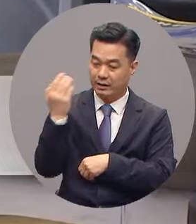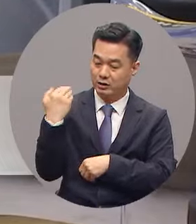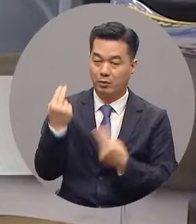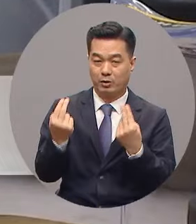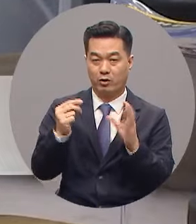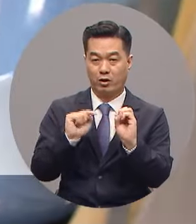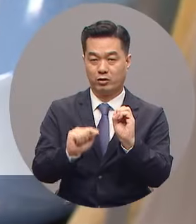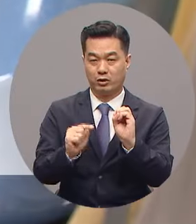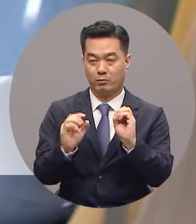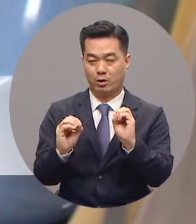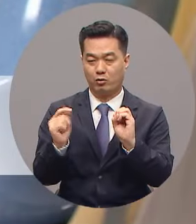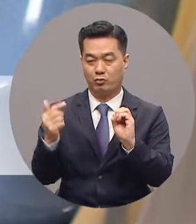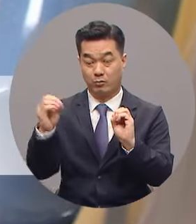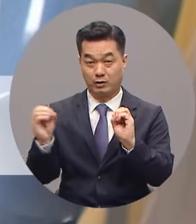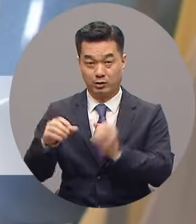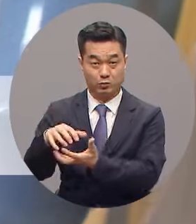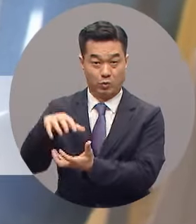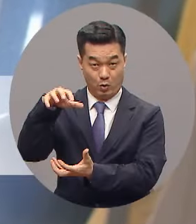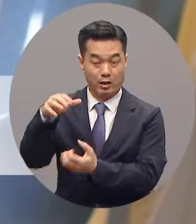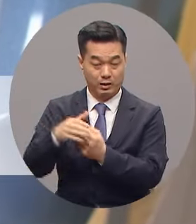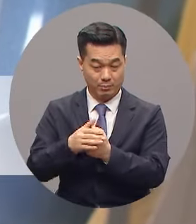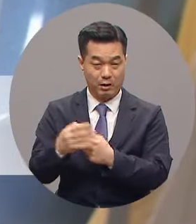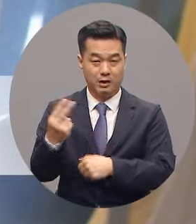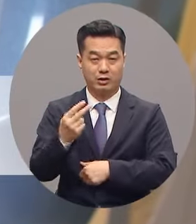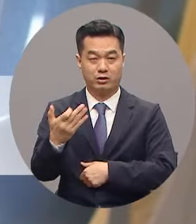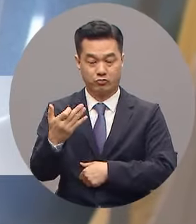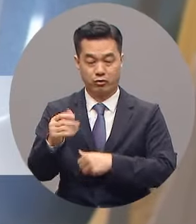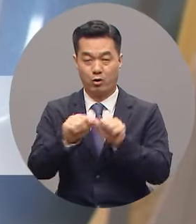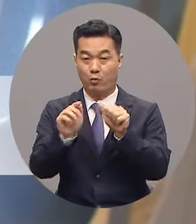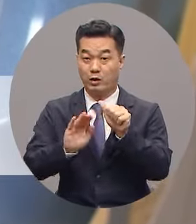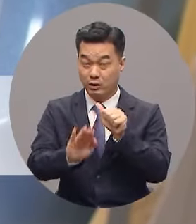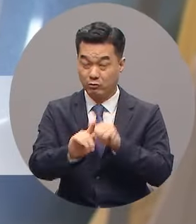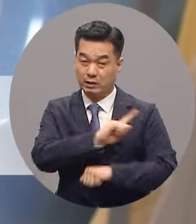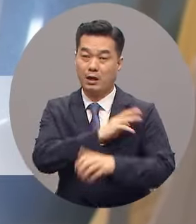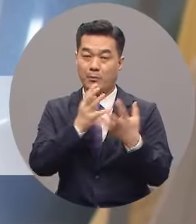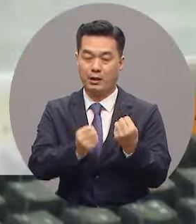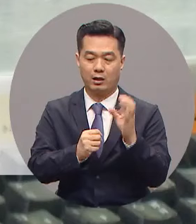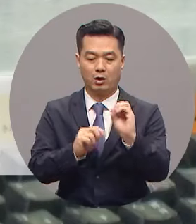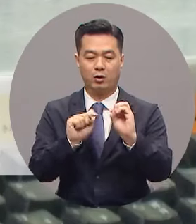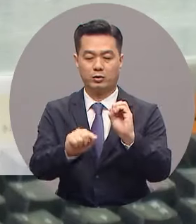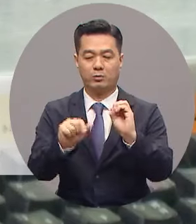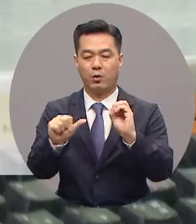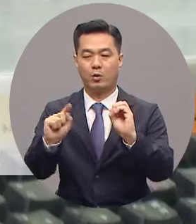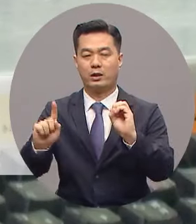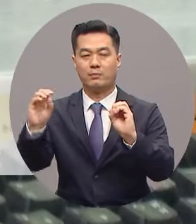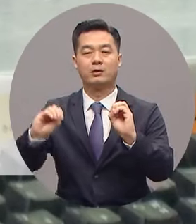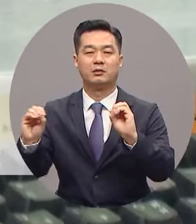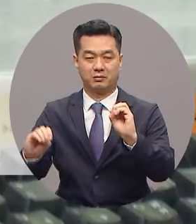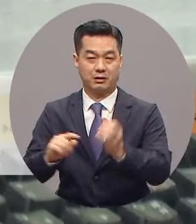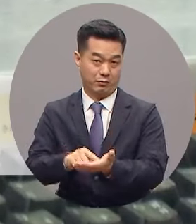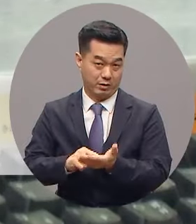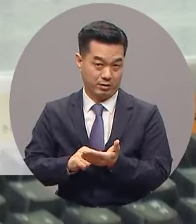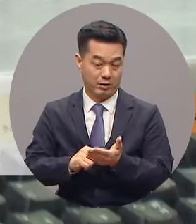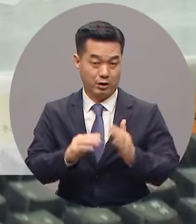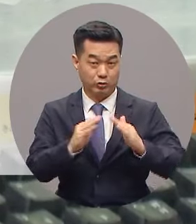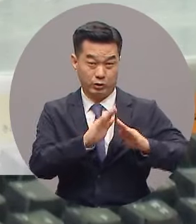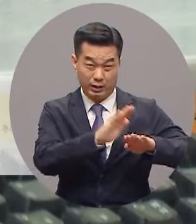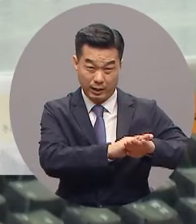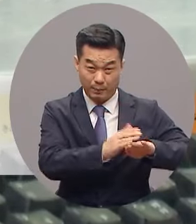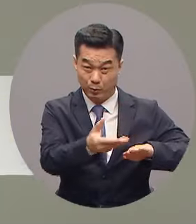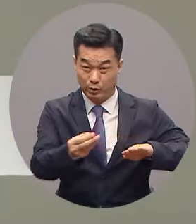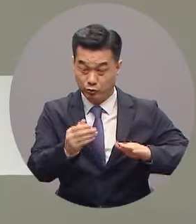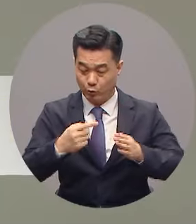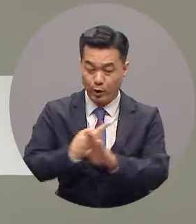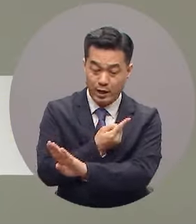올라 지난 2019년 5월 이후 가장 높은 0.51%를 기록했습니다. 특히 주담대를 제외한